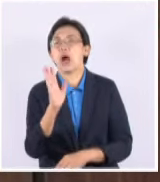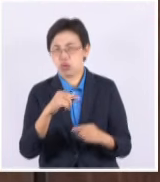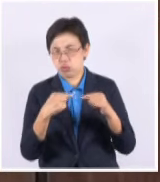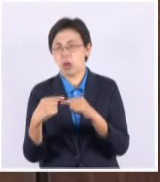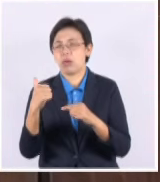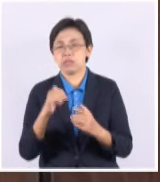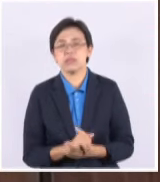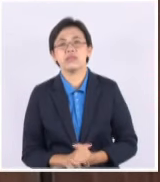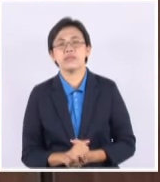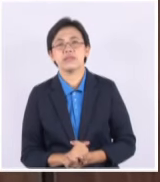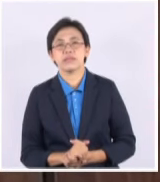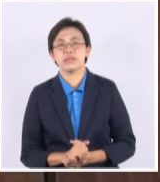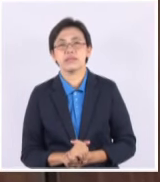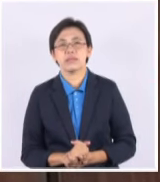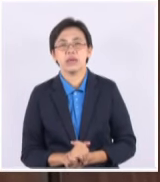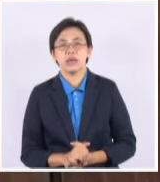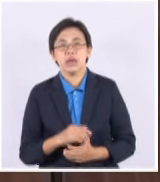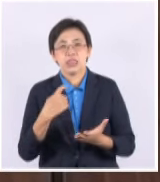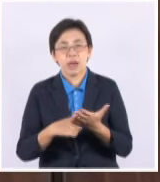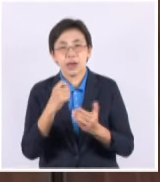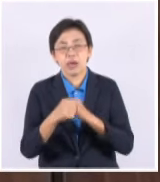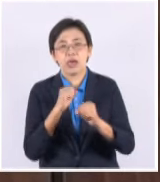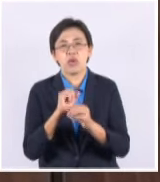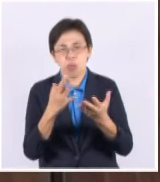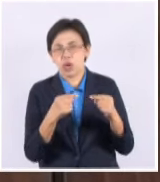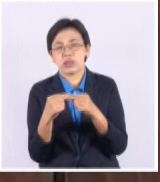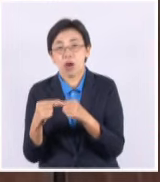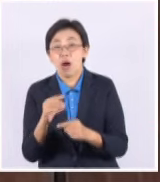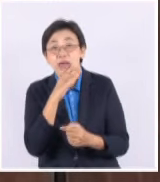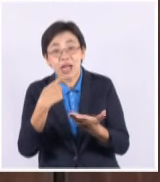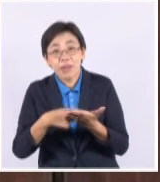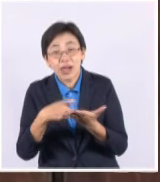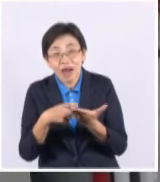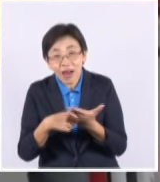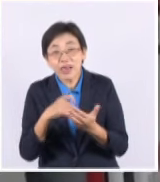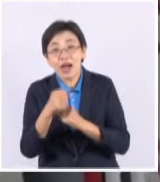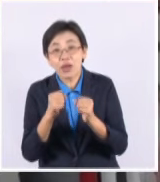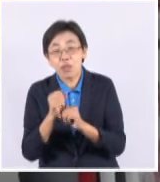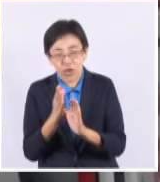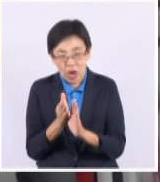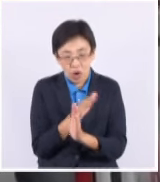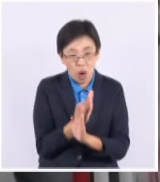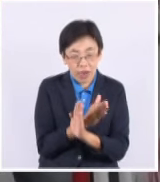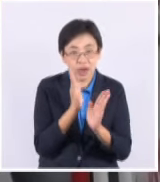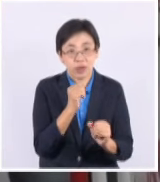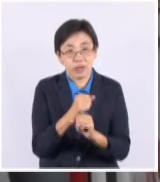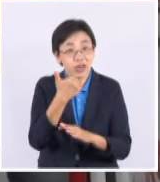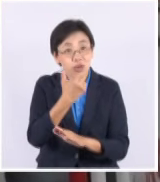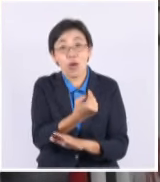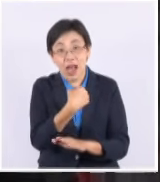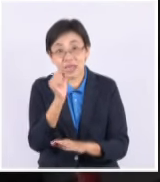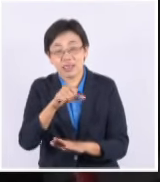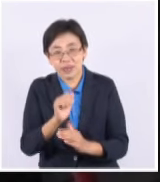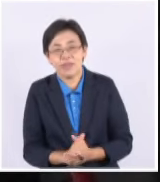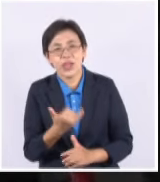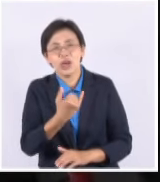ช่นะอย่าให้หมดดีที่สุดหมดปุ๊บเนี่ยคือปกติเวลาก่อนที่ประกันจะหมดจะมีเจ้าหน้าที่ของประกันก็โทรศัพท์มาแจ้งก่อนใช่ไหม ตัวแทนประกัน ตัวแท